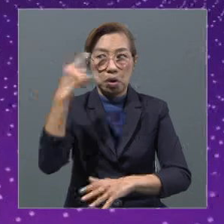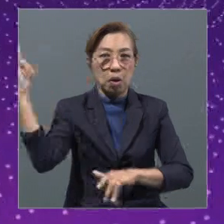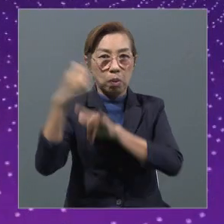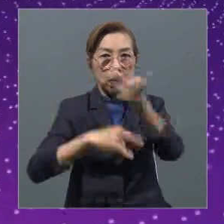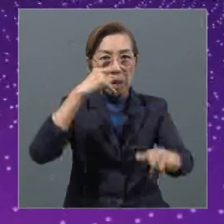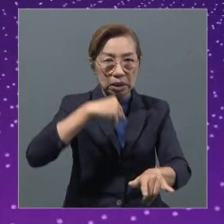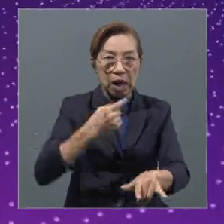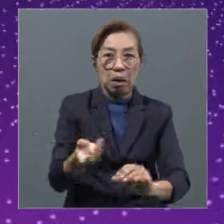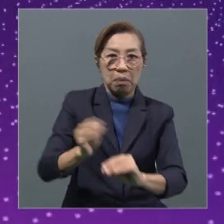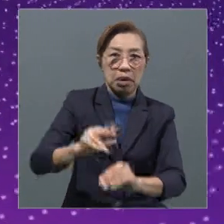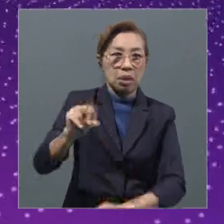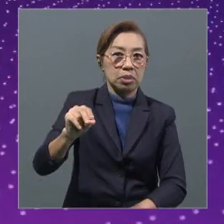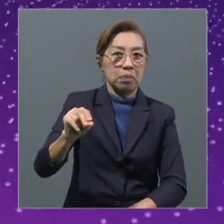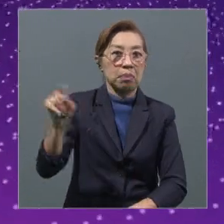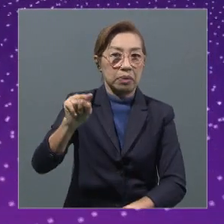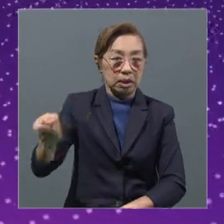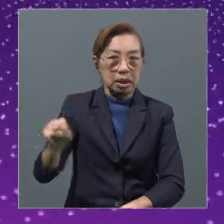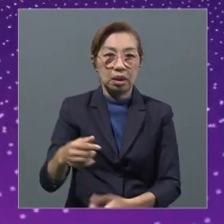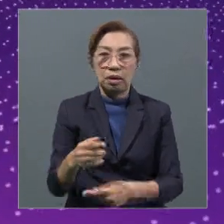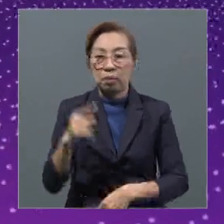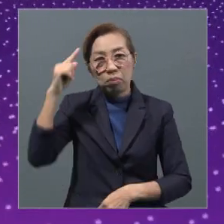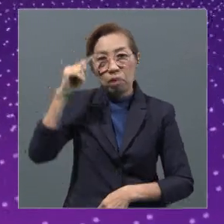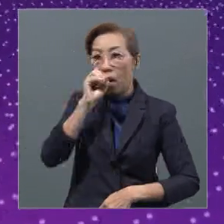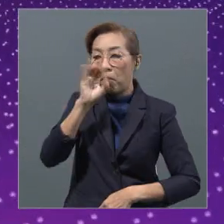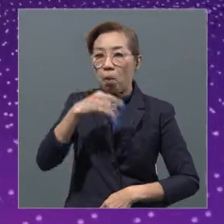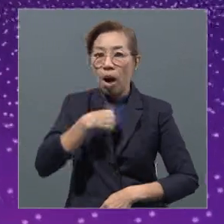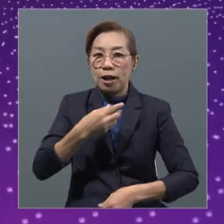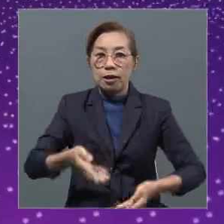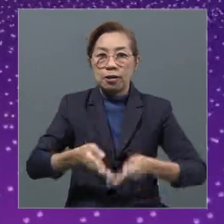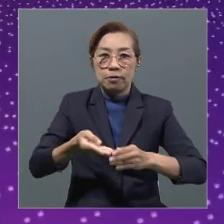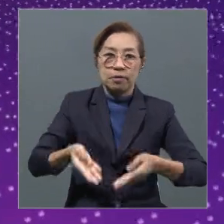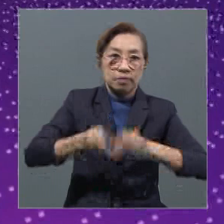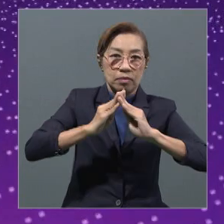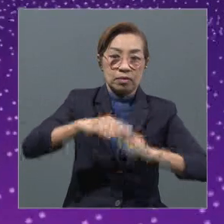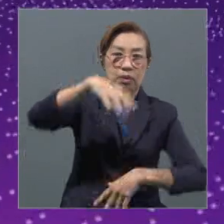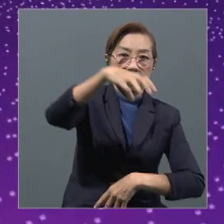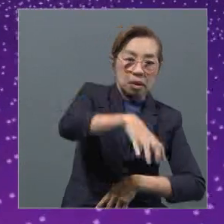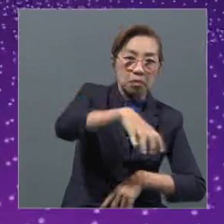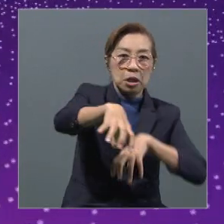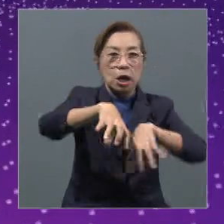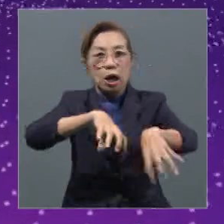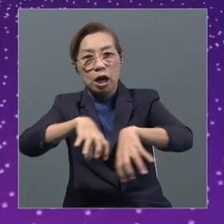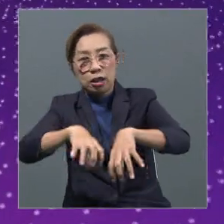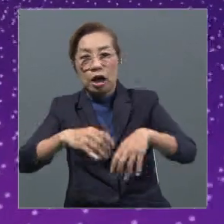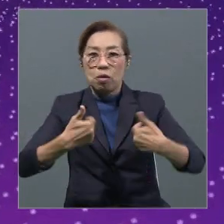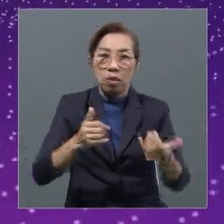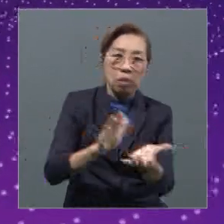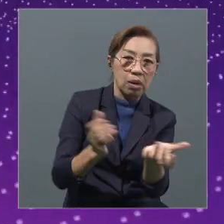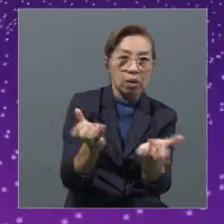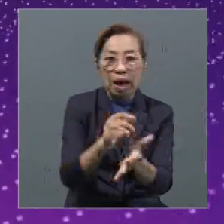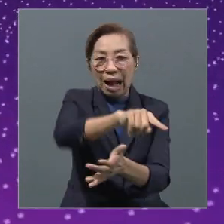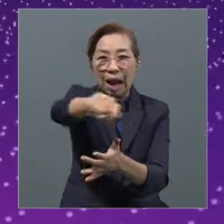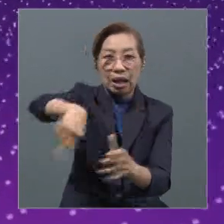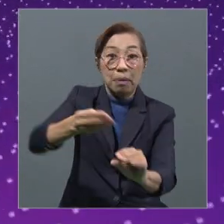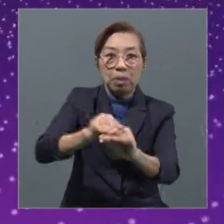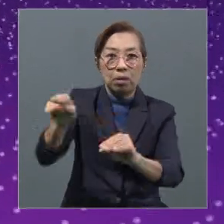30% นะครับ ค่ะ พอตอนมีเอนเตอร์เทนเมนต์คอมเพล็กซ์เขาขึ้นมา 40% เนี่ยตรงนี้มันถือว่ามันเป็นในส่ว